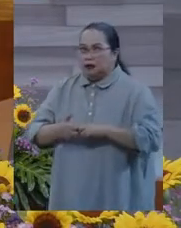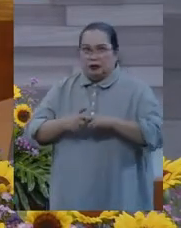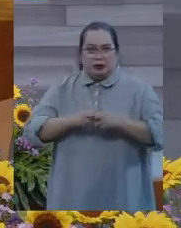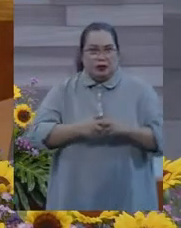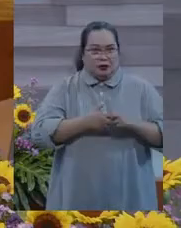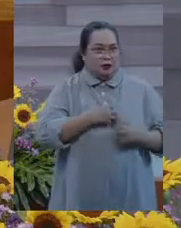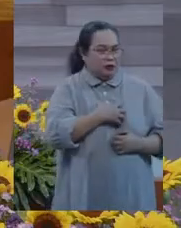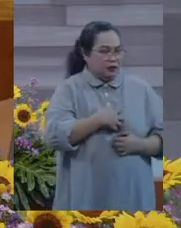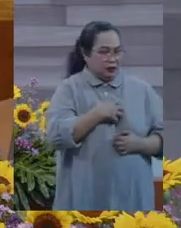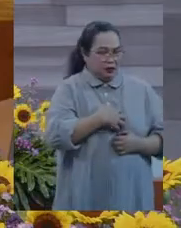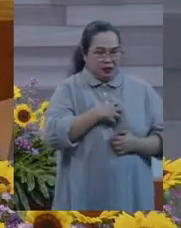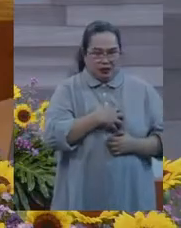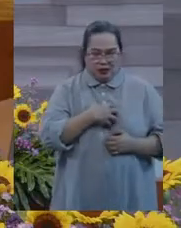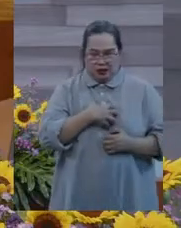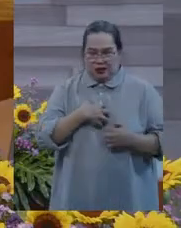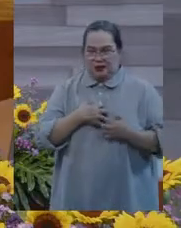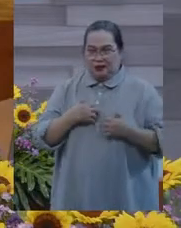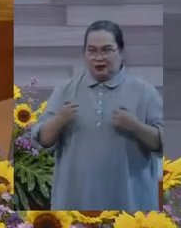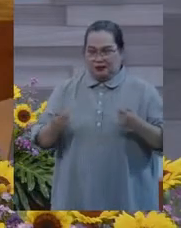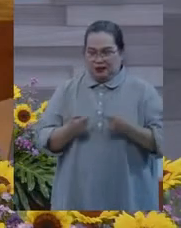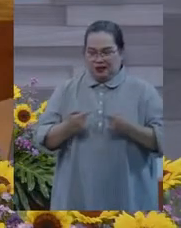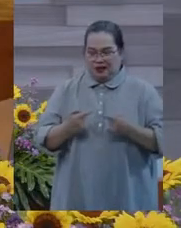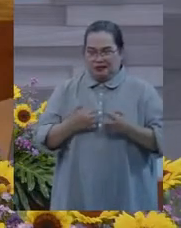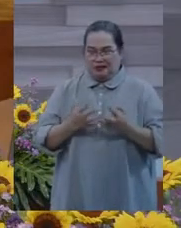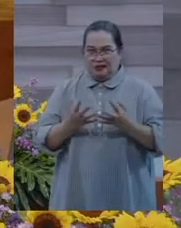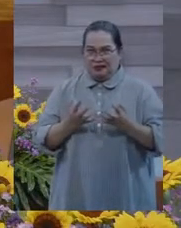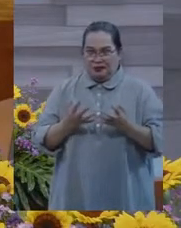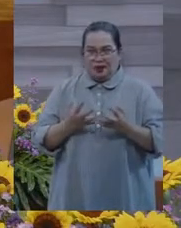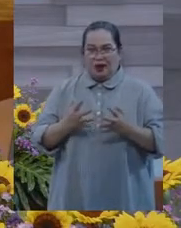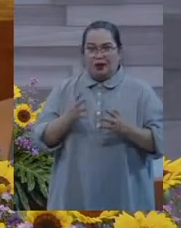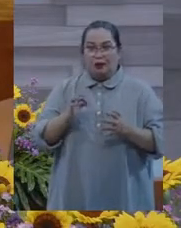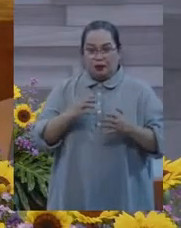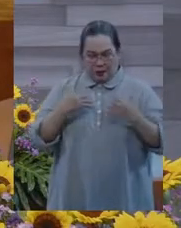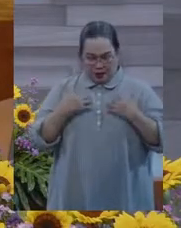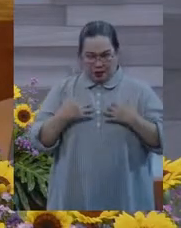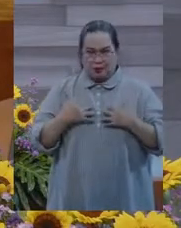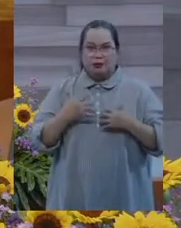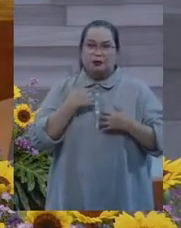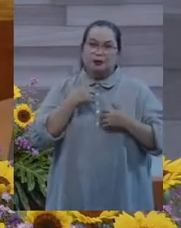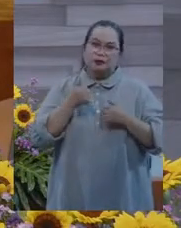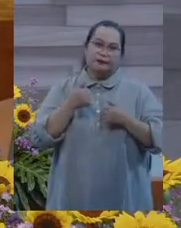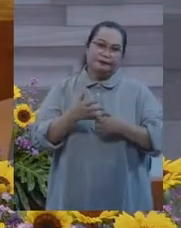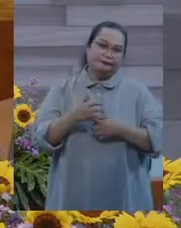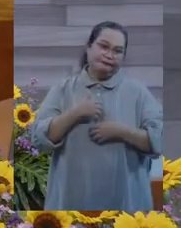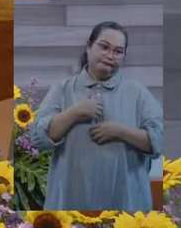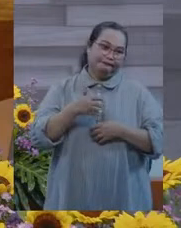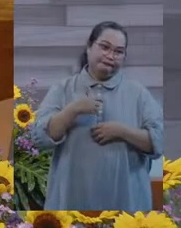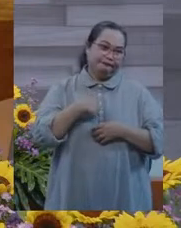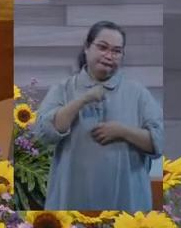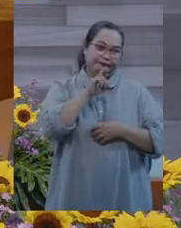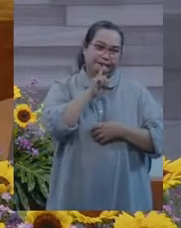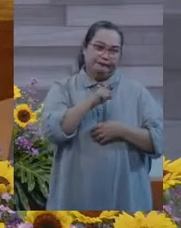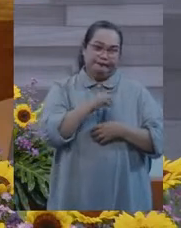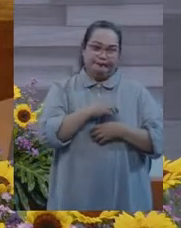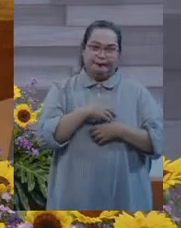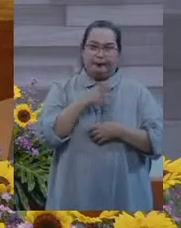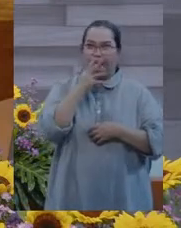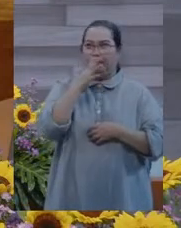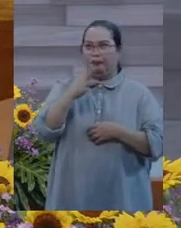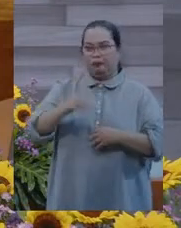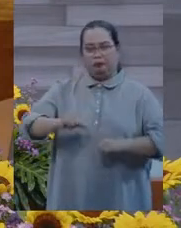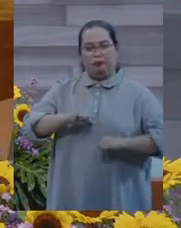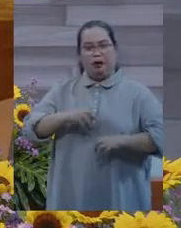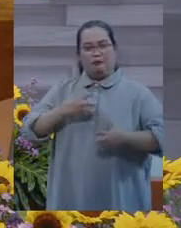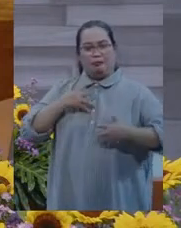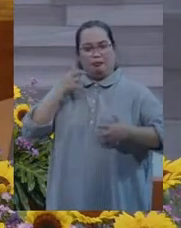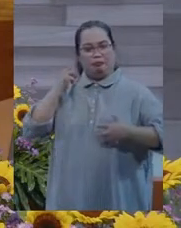Following their own sinful desires. Kung anong hilig ng katawan, yun ang sinusunod. They are foul-mouthed